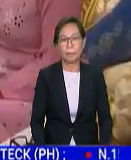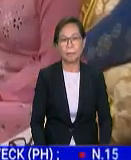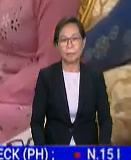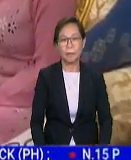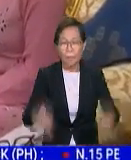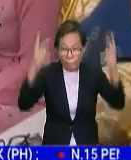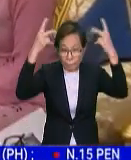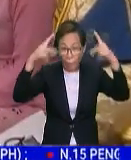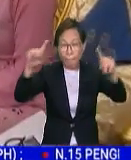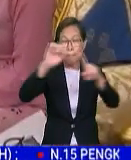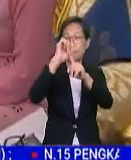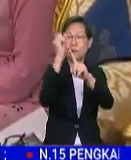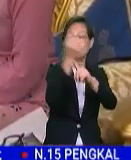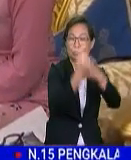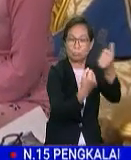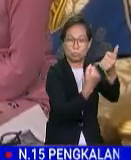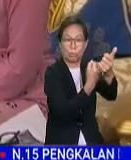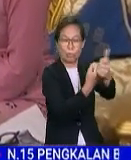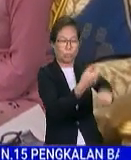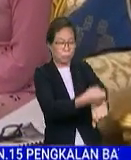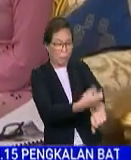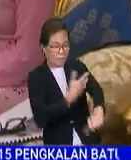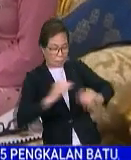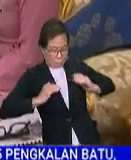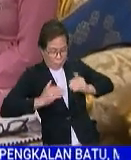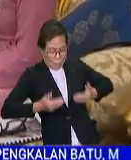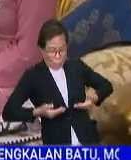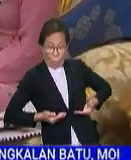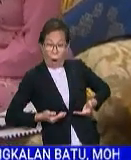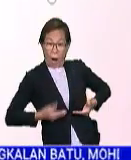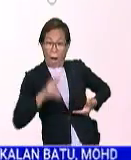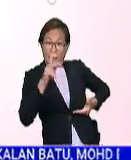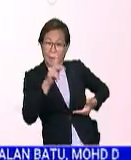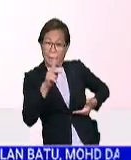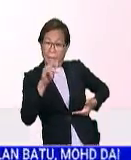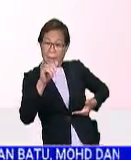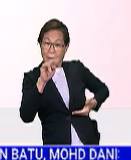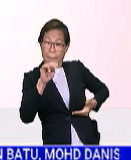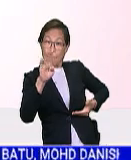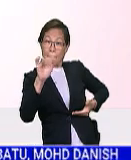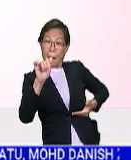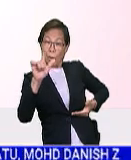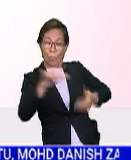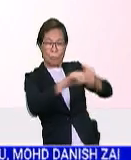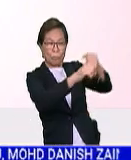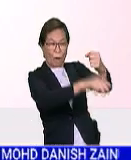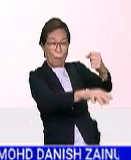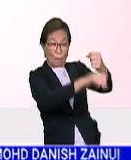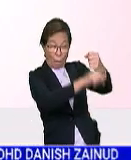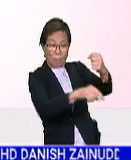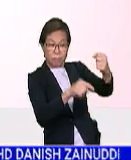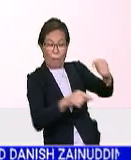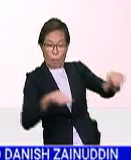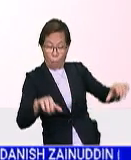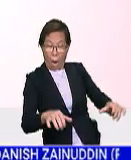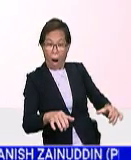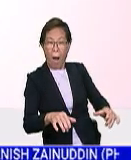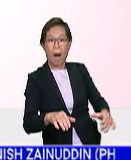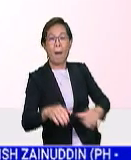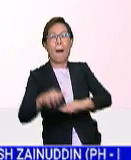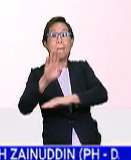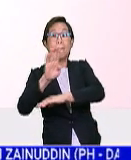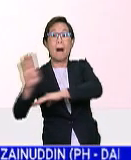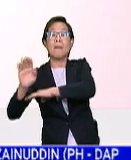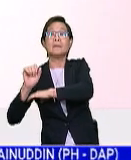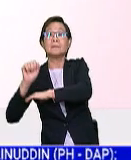menurut presiden persatuan sokongan kanser payudara Kinabalu Laura bazan kempen tersebut akan dilaksana di bahagian pantai